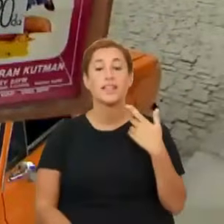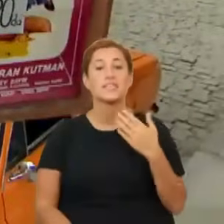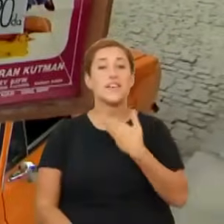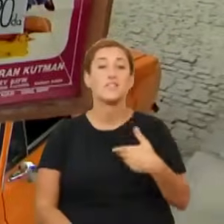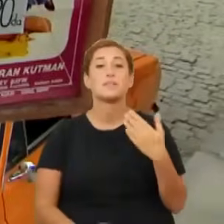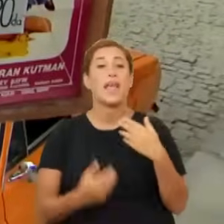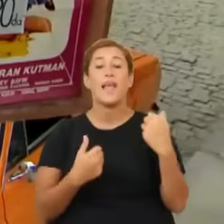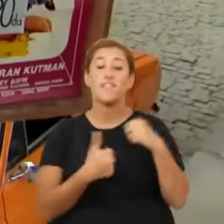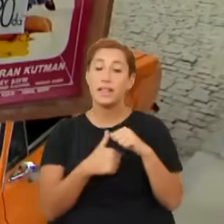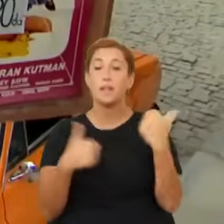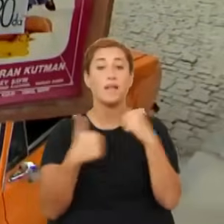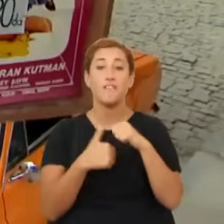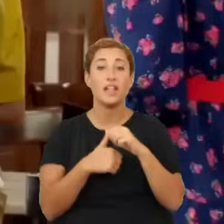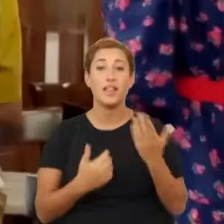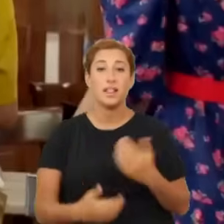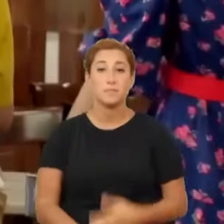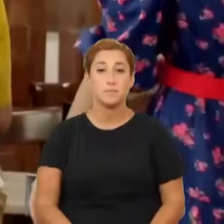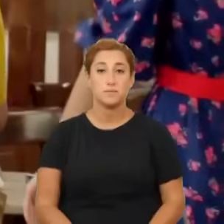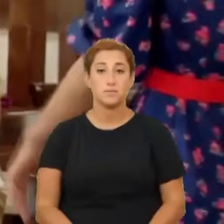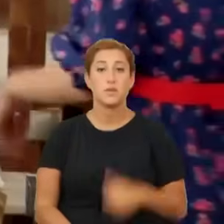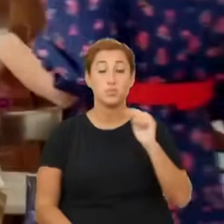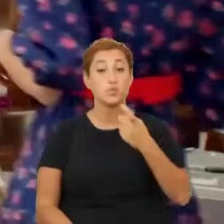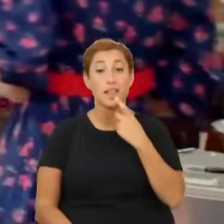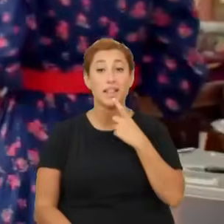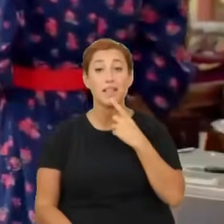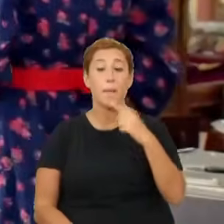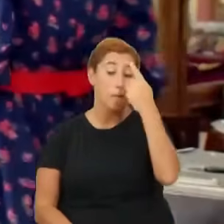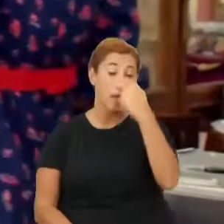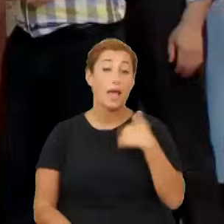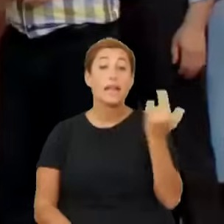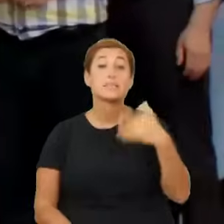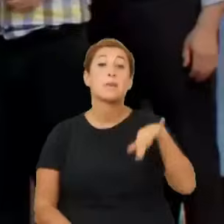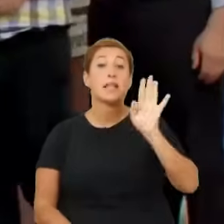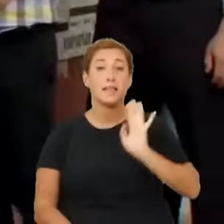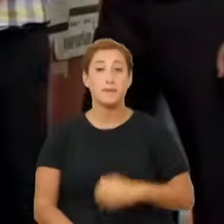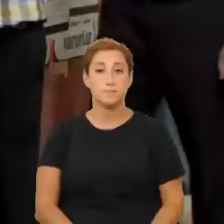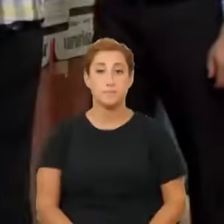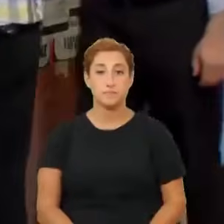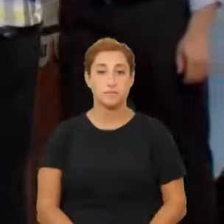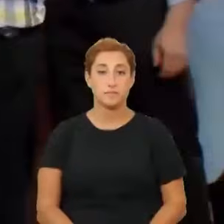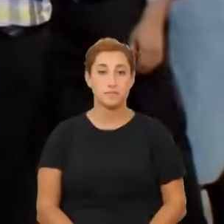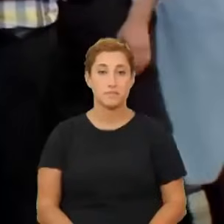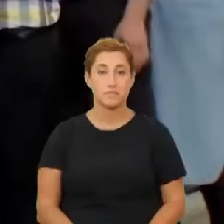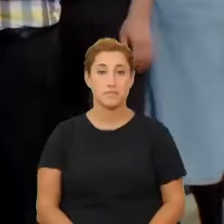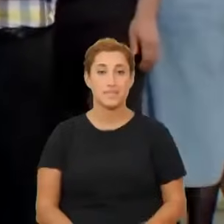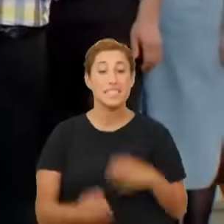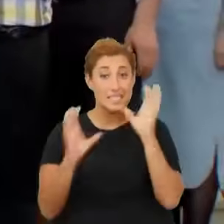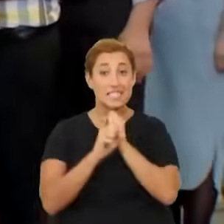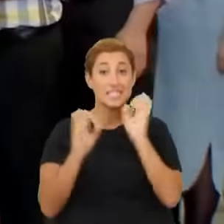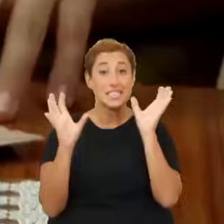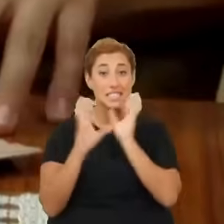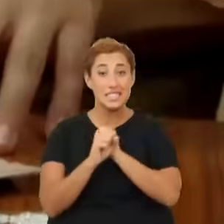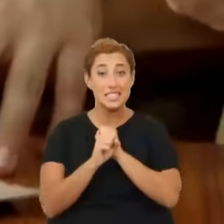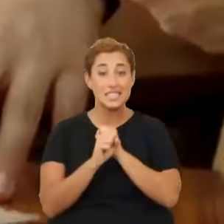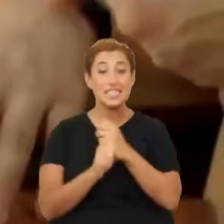sinema filminin afişi var. Üzerine iliştirilmiş kağıtta bu akşam saat 9.30'da yazıyor. Çağatay